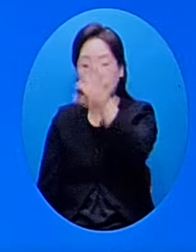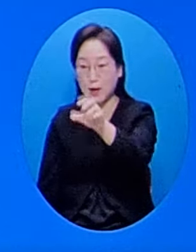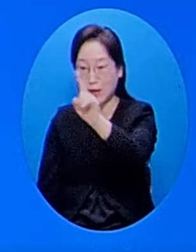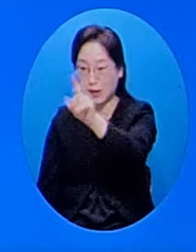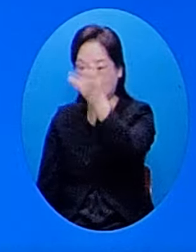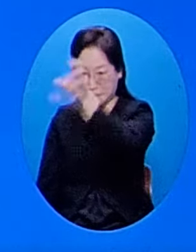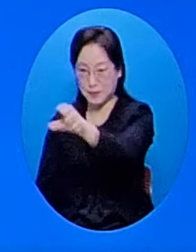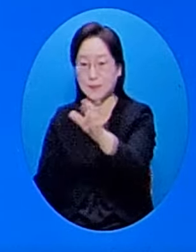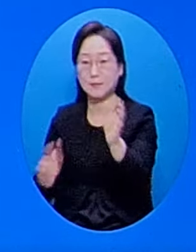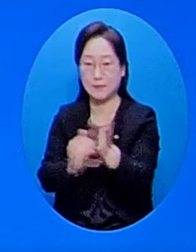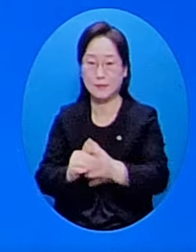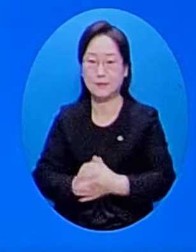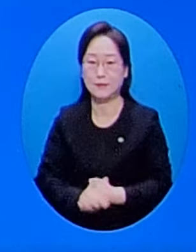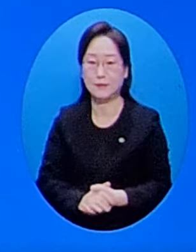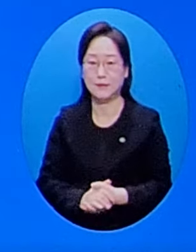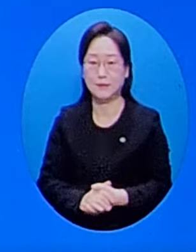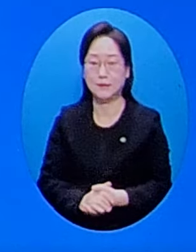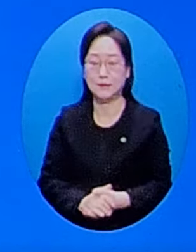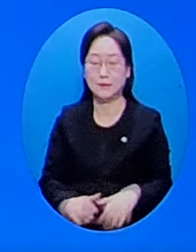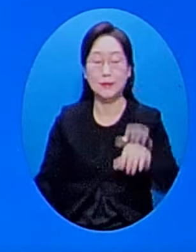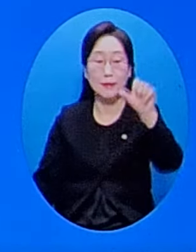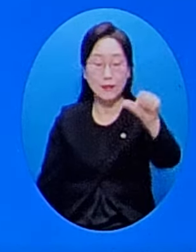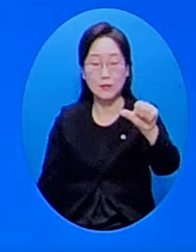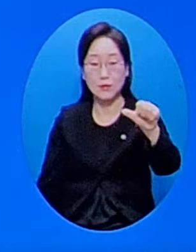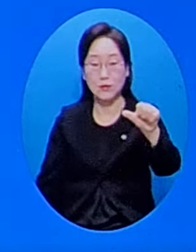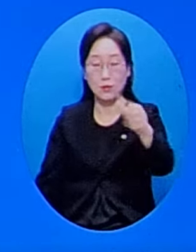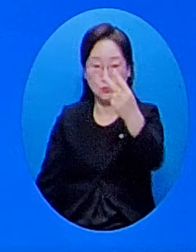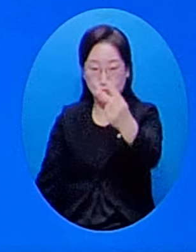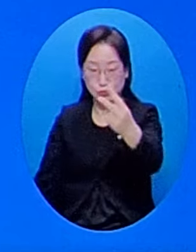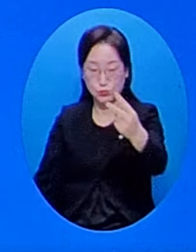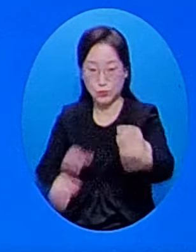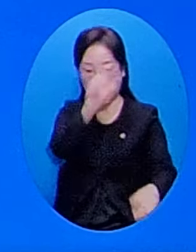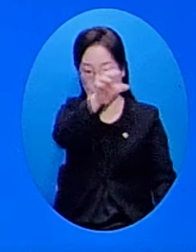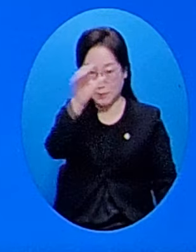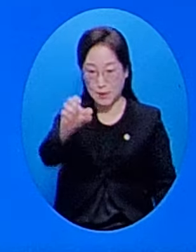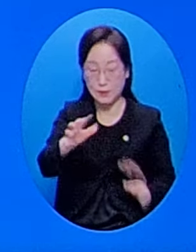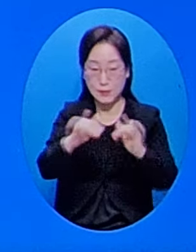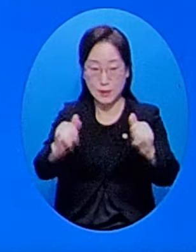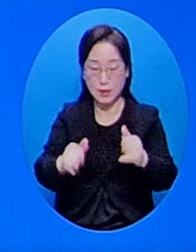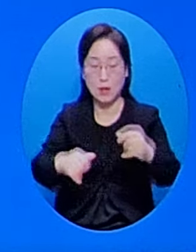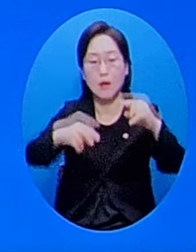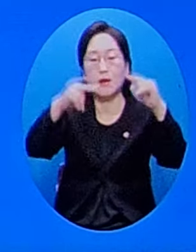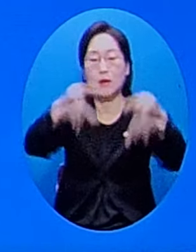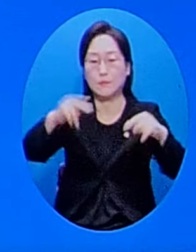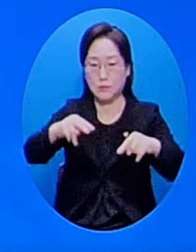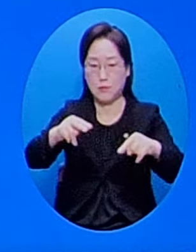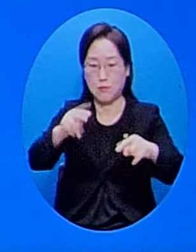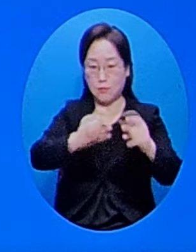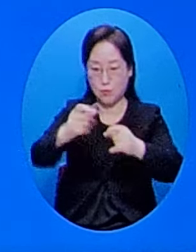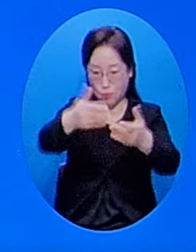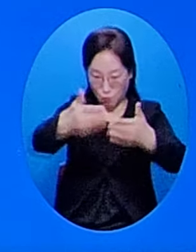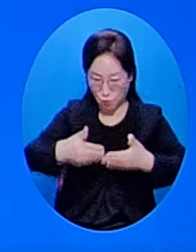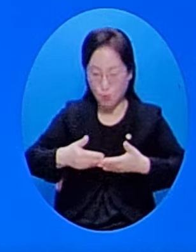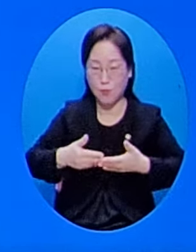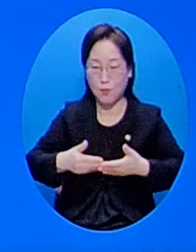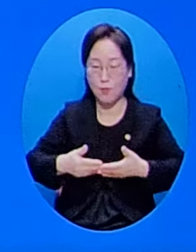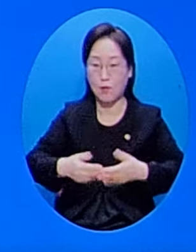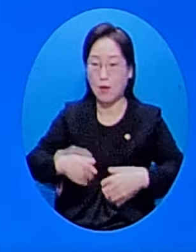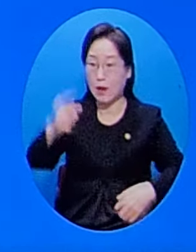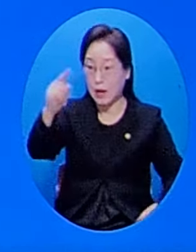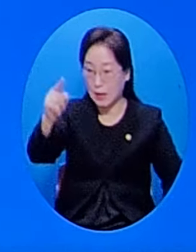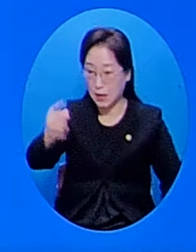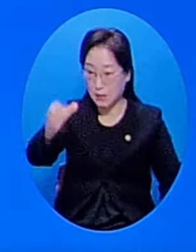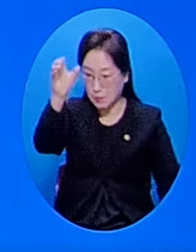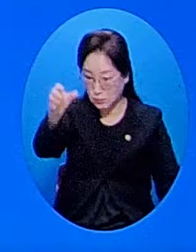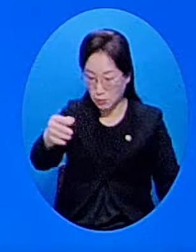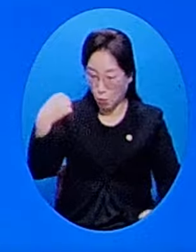달란트를 맡겼는데 다섯 달란트, 두 달란트 맡긴 사람은 갑절을 남겼고 한 달란트 받은 사람은 한 달란트를